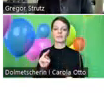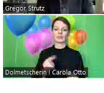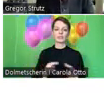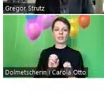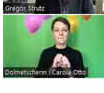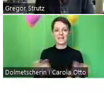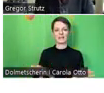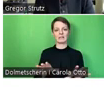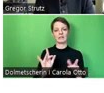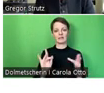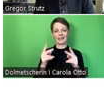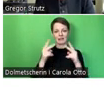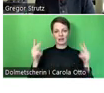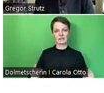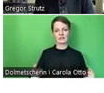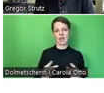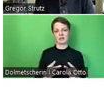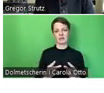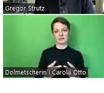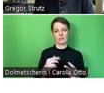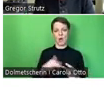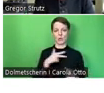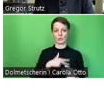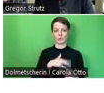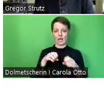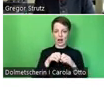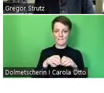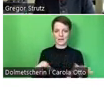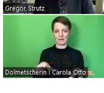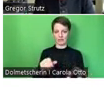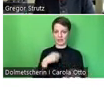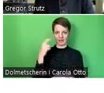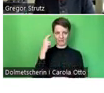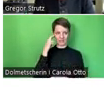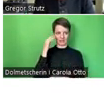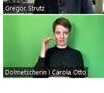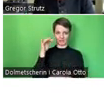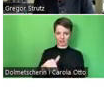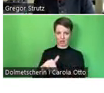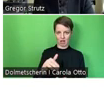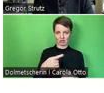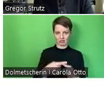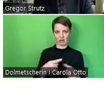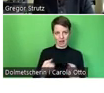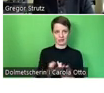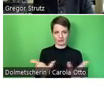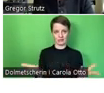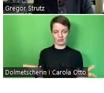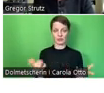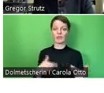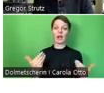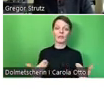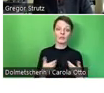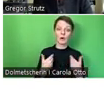Medien, Internetseite, aber eben auch in den sozialen Medien, in denen wir unser Wissen teilen. Und wir freuen uns darauf, mit Ihnen